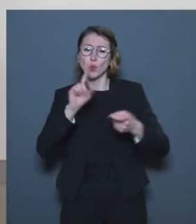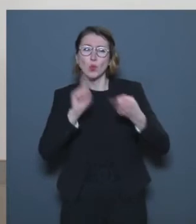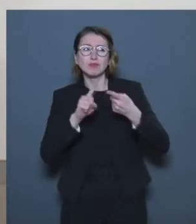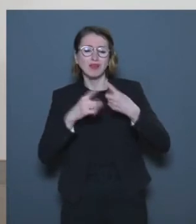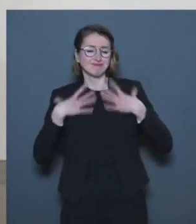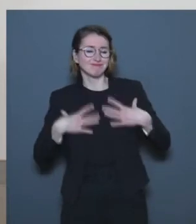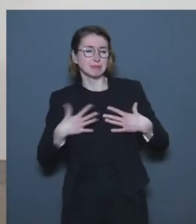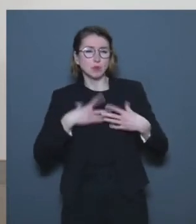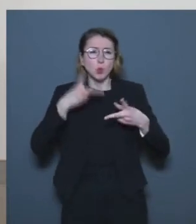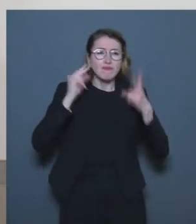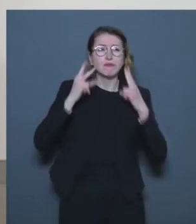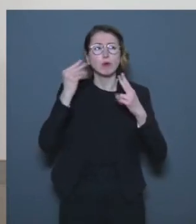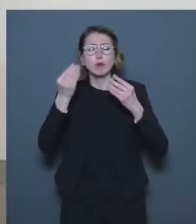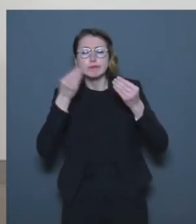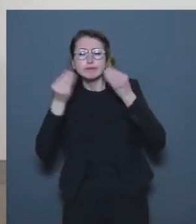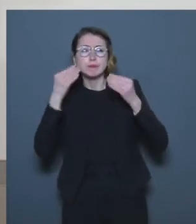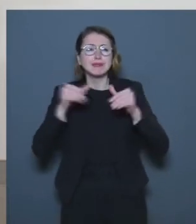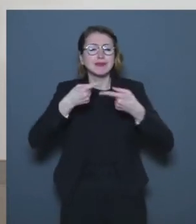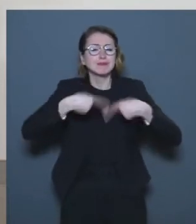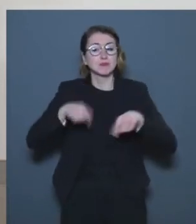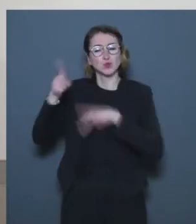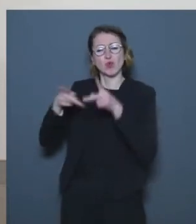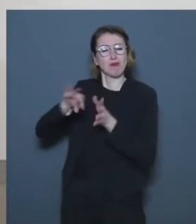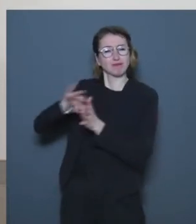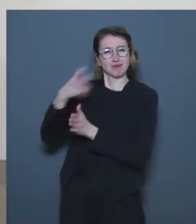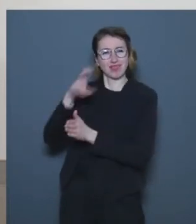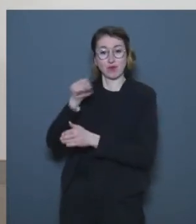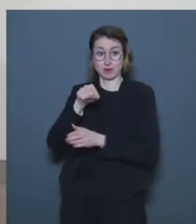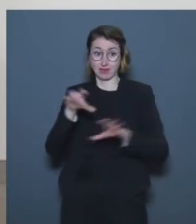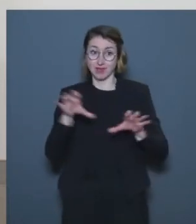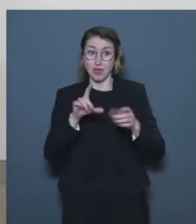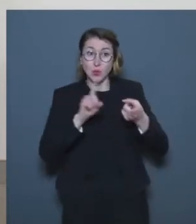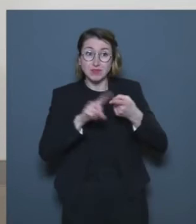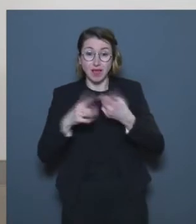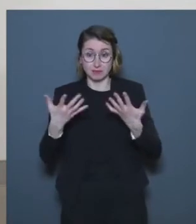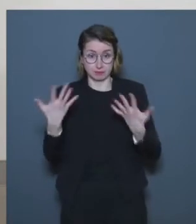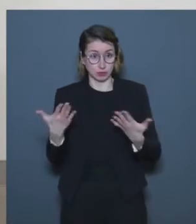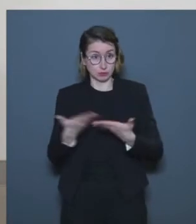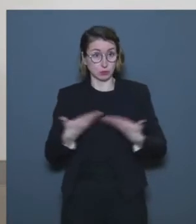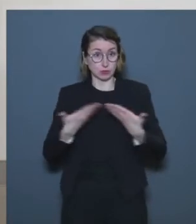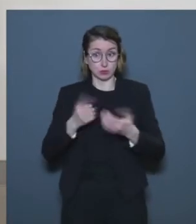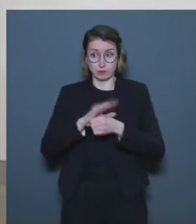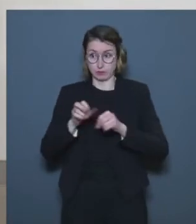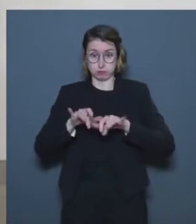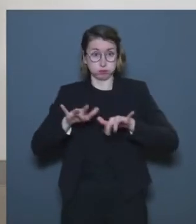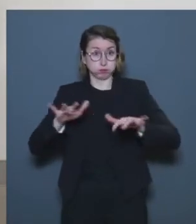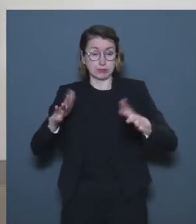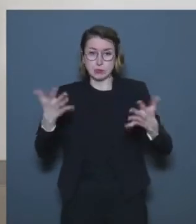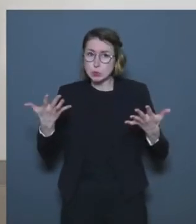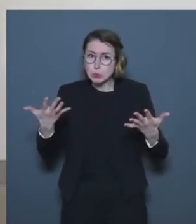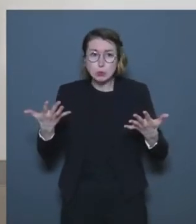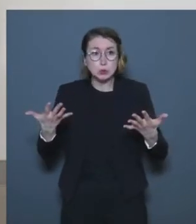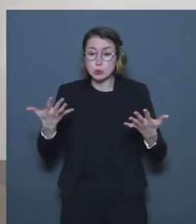actuel de l'épidémie, ce n'est pas possible, ce n'est pas recommandé que les activités des